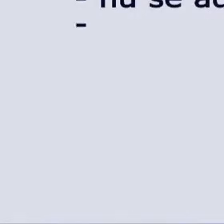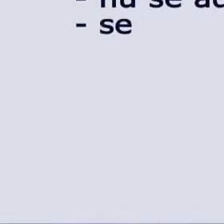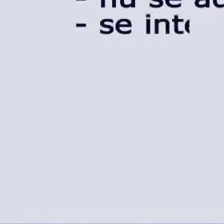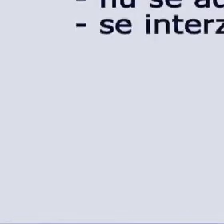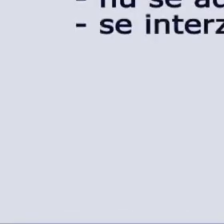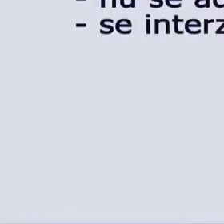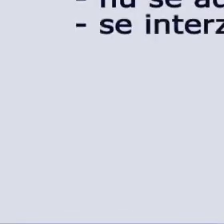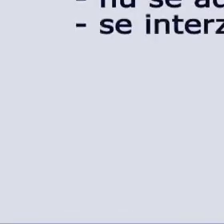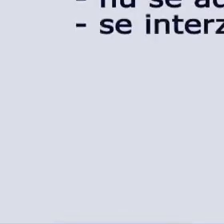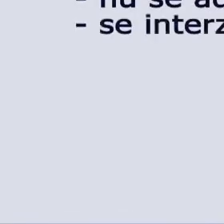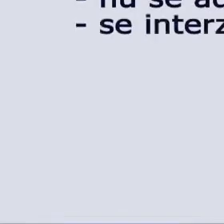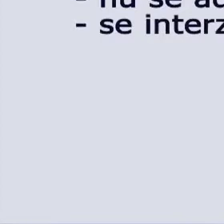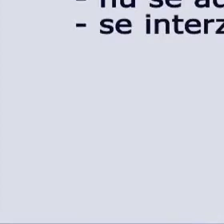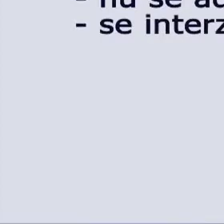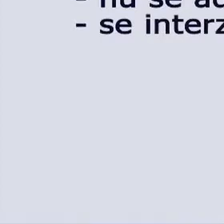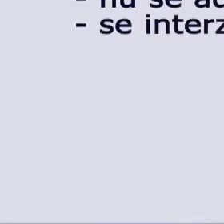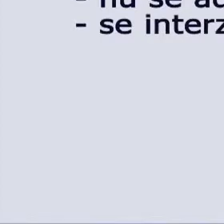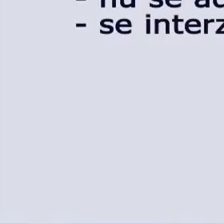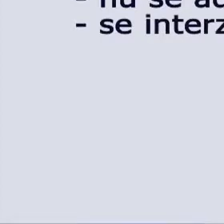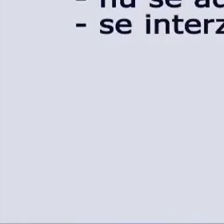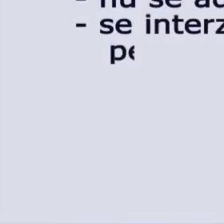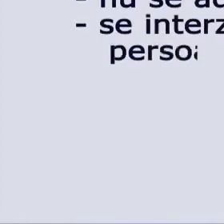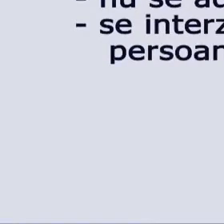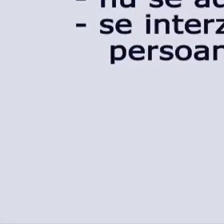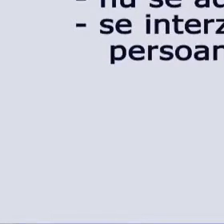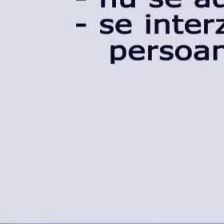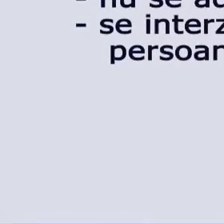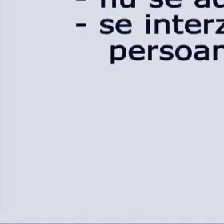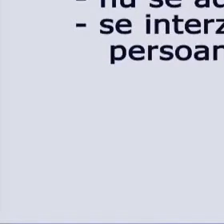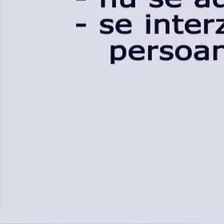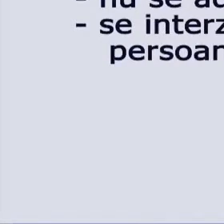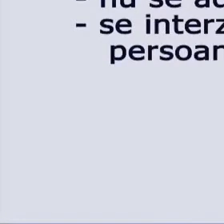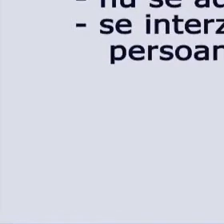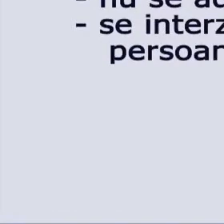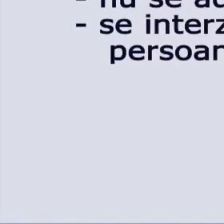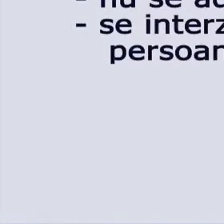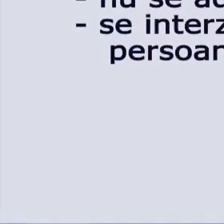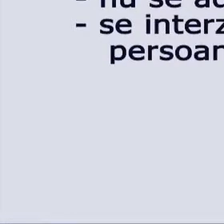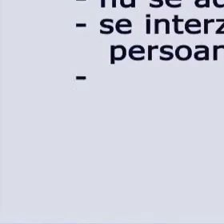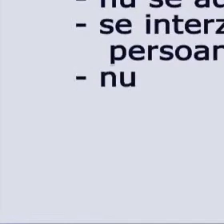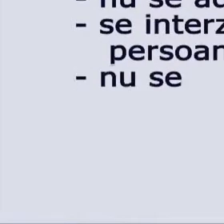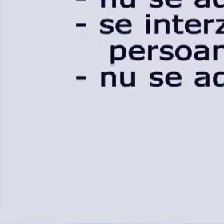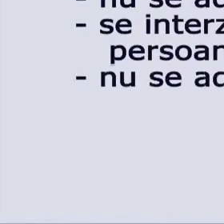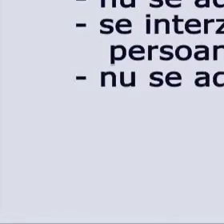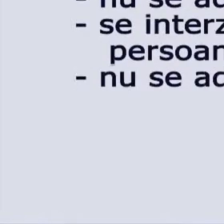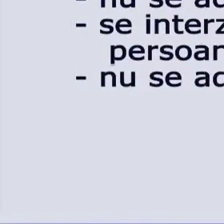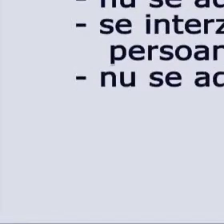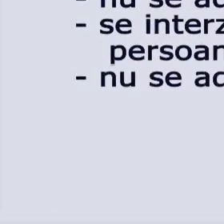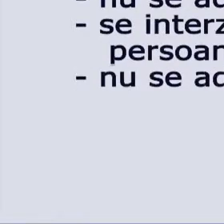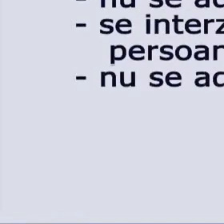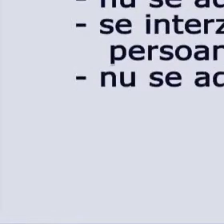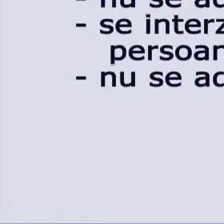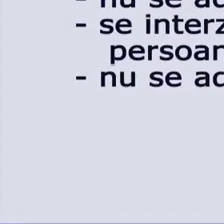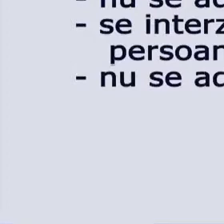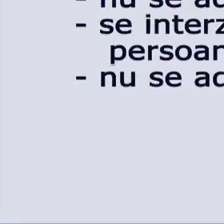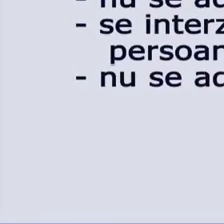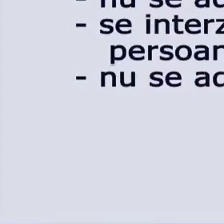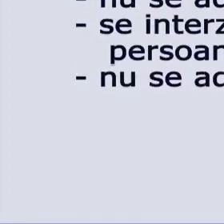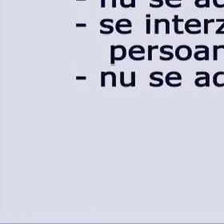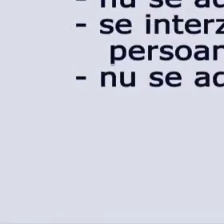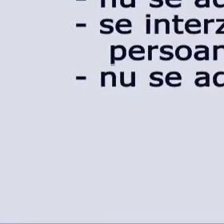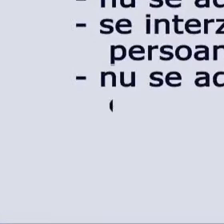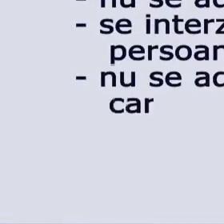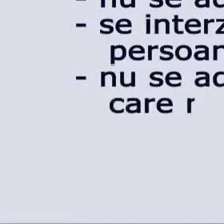se interzice lezarea demnitatii sau reputației alte persoane ofensa publică nu se admit exprimări verbale scrise